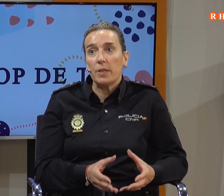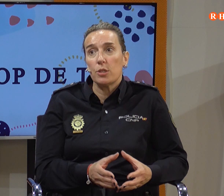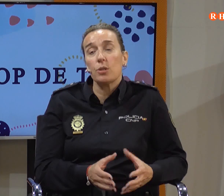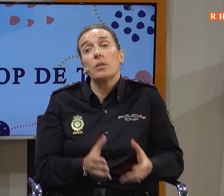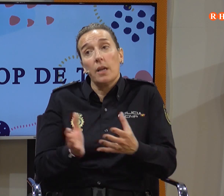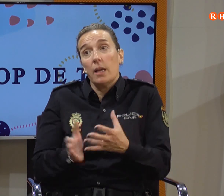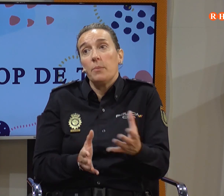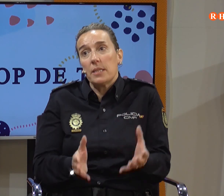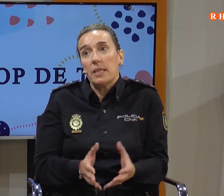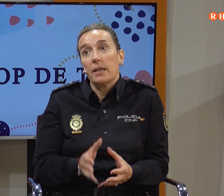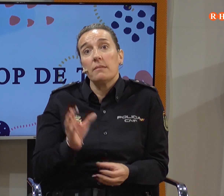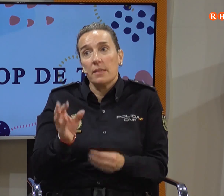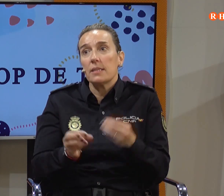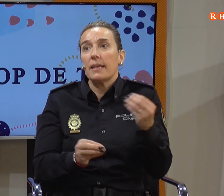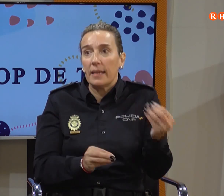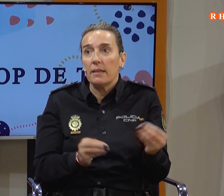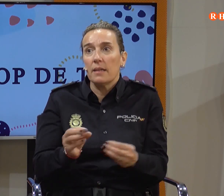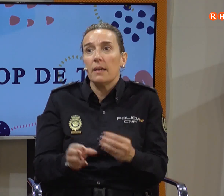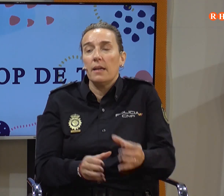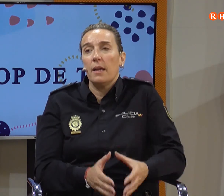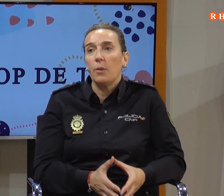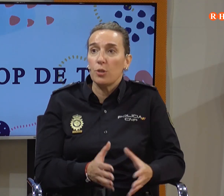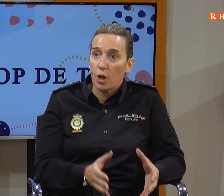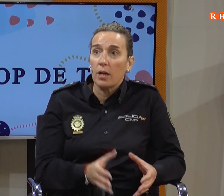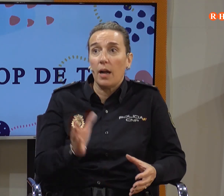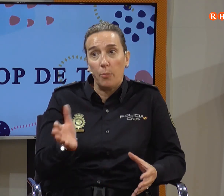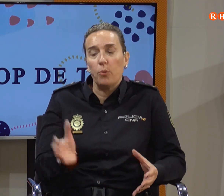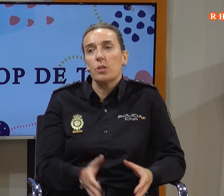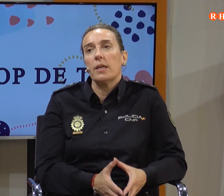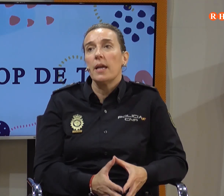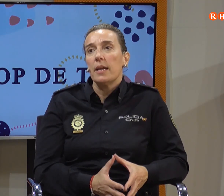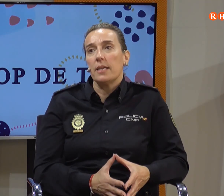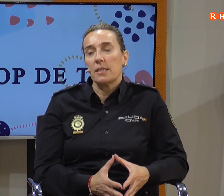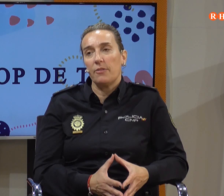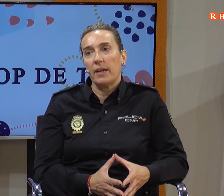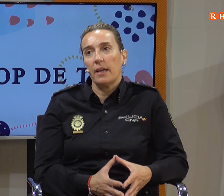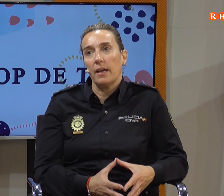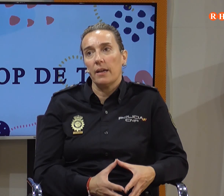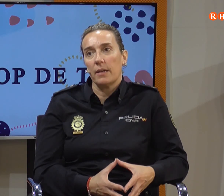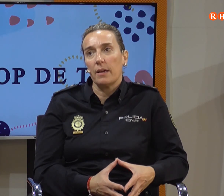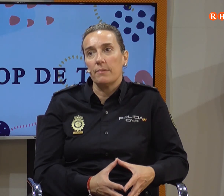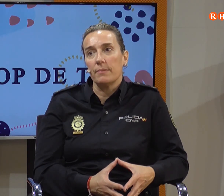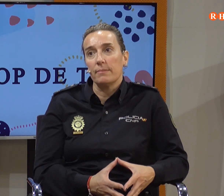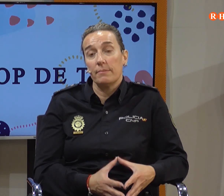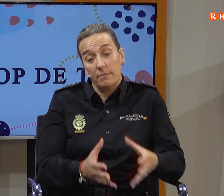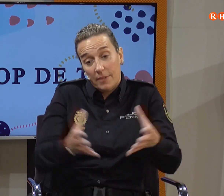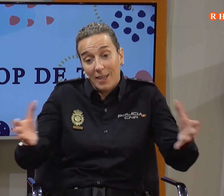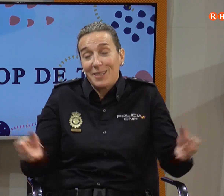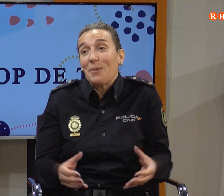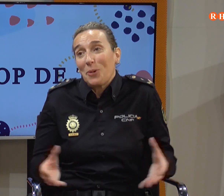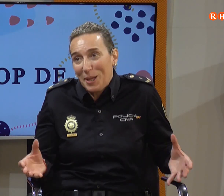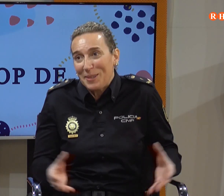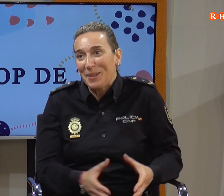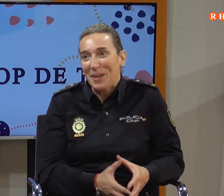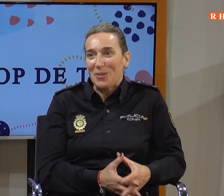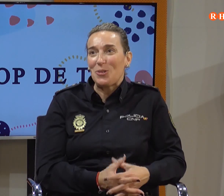seus mitjos, investiguen des de quin lloc ha pogut ser aquesta estafa en el que